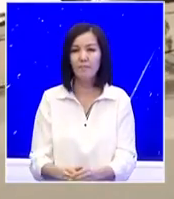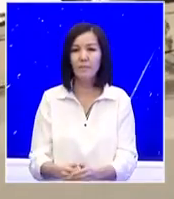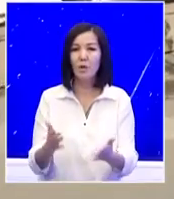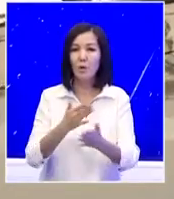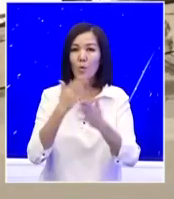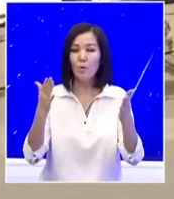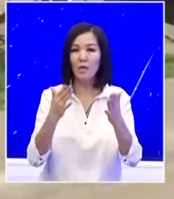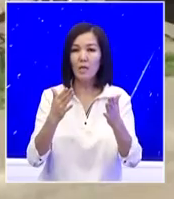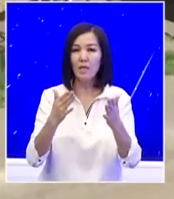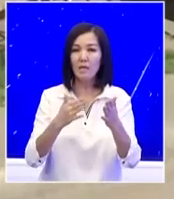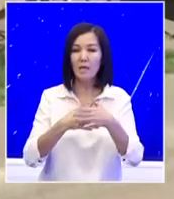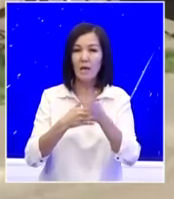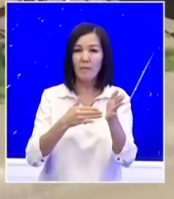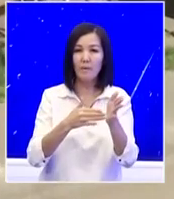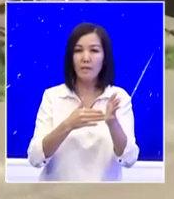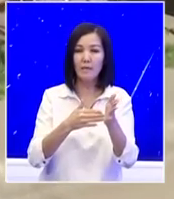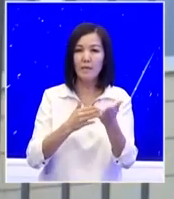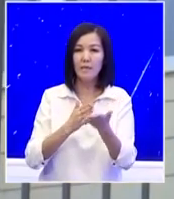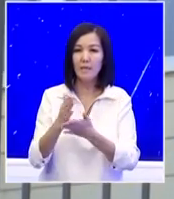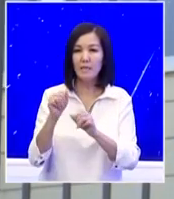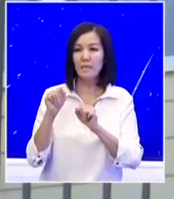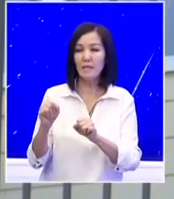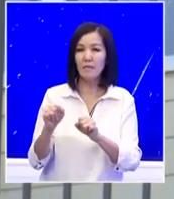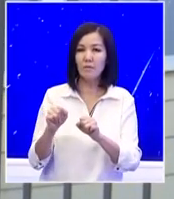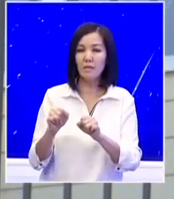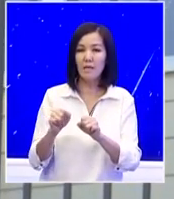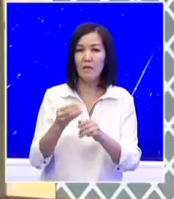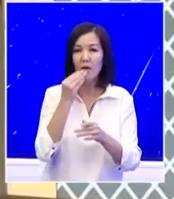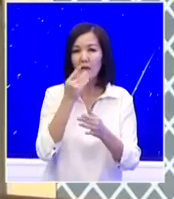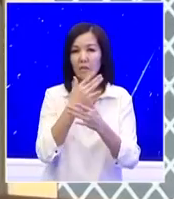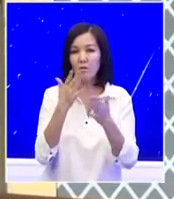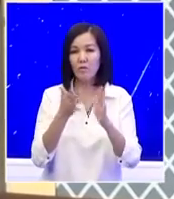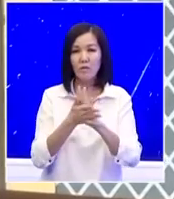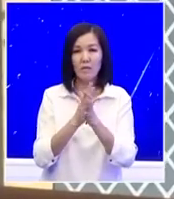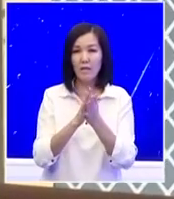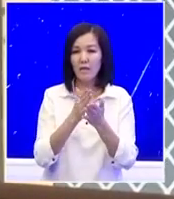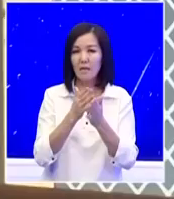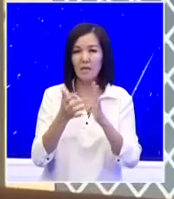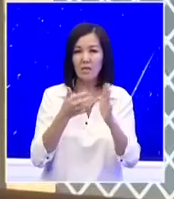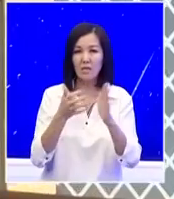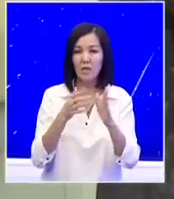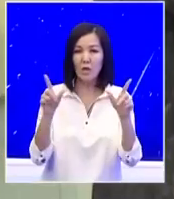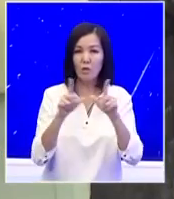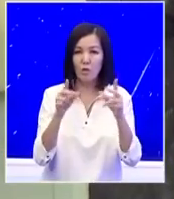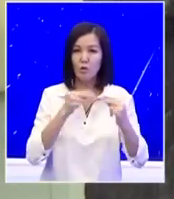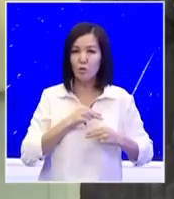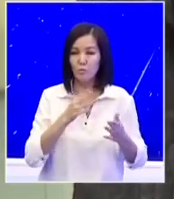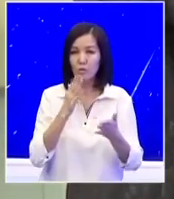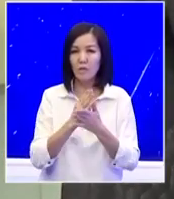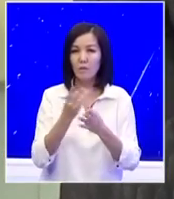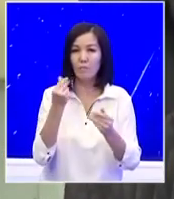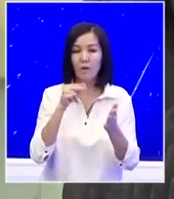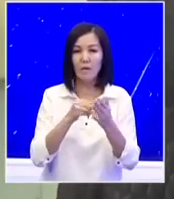Үлкен қақпаның табалдырығынан аттап шықпай сақтанып жатқан тұрғындар азық түліктен тарықпайды. Дүкендер жұмыс істеп тұр,